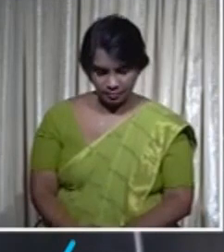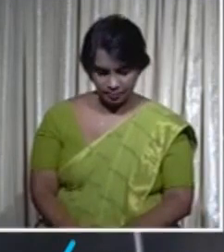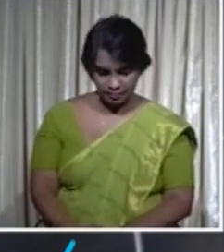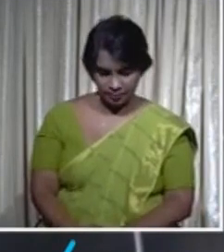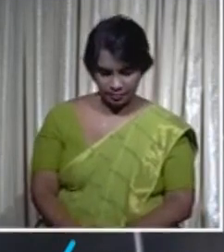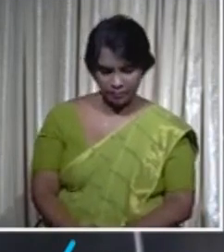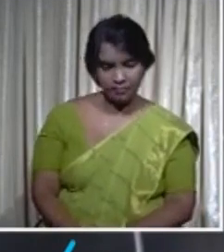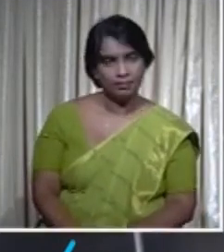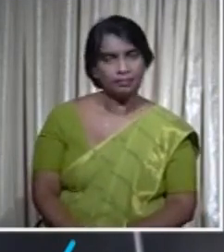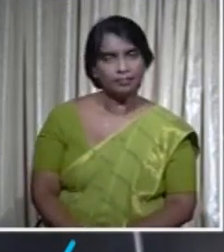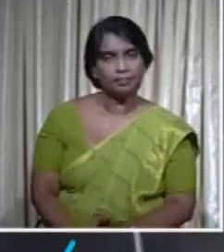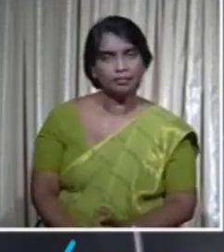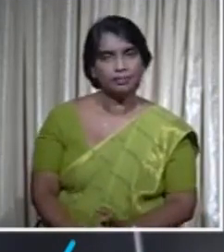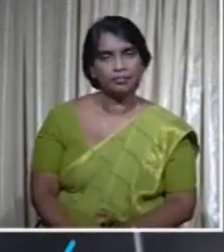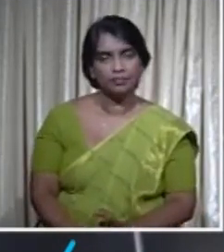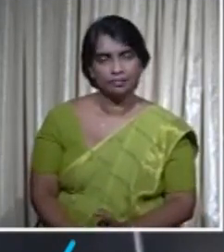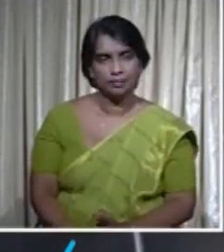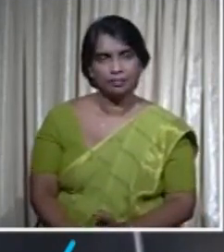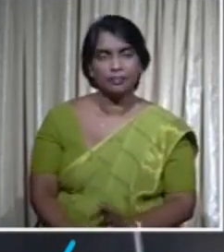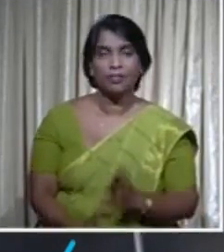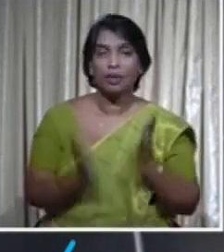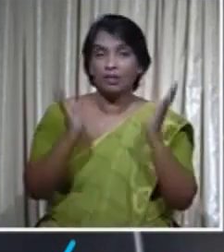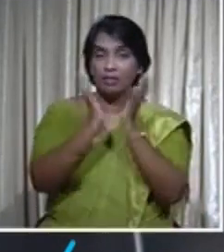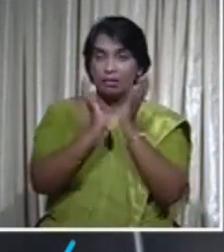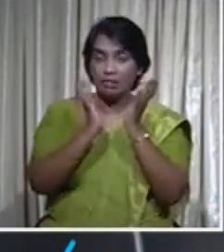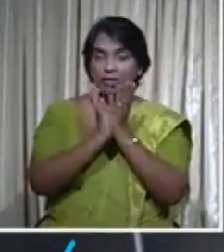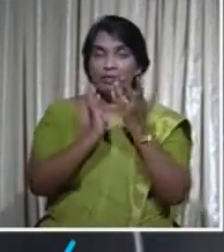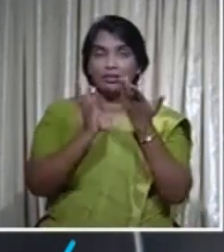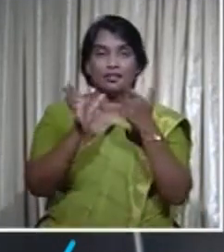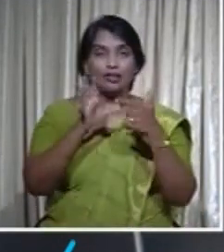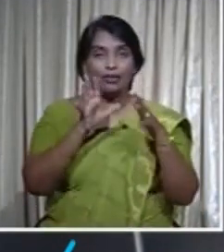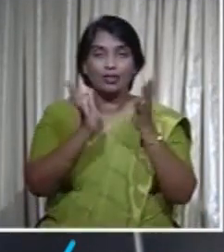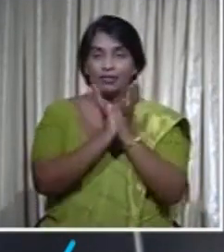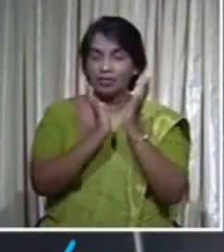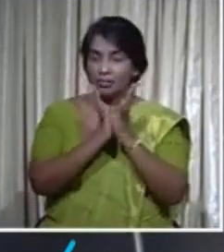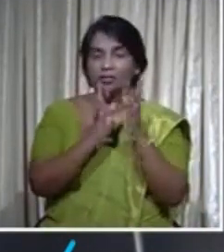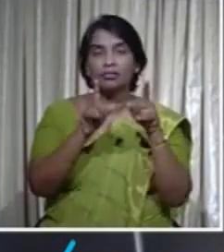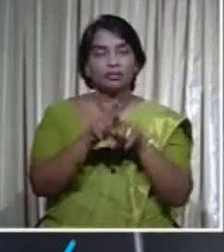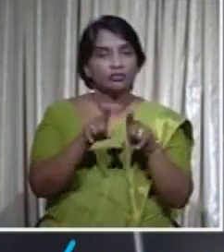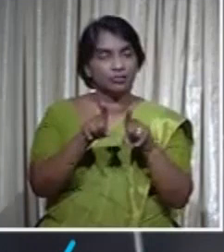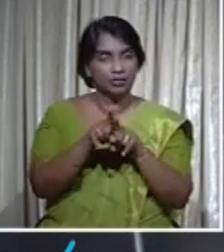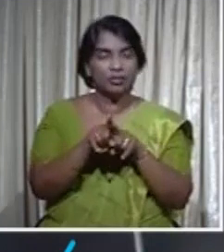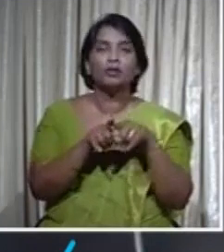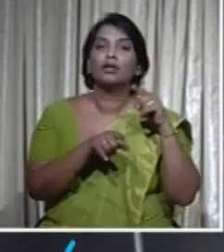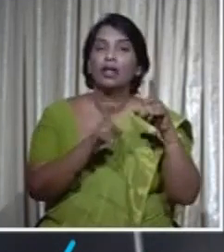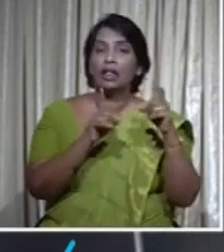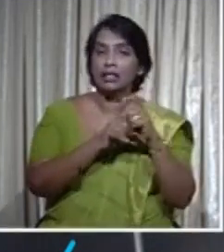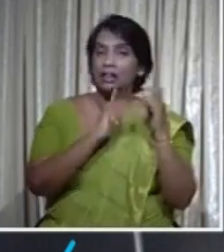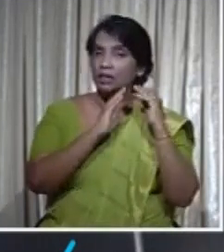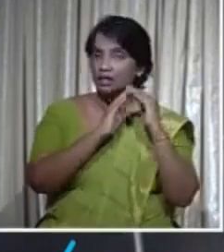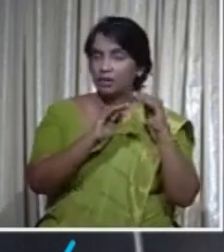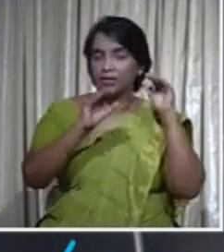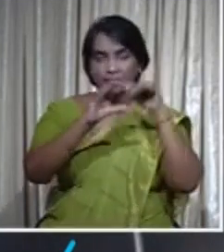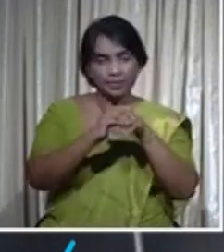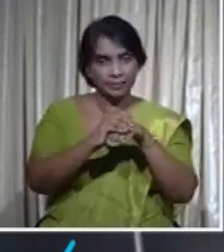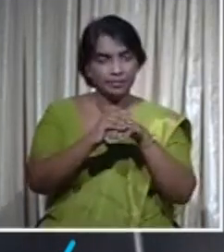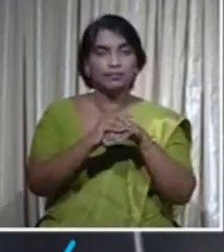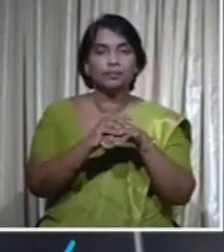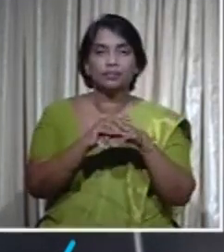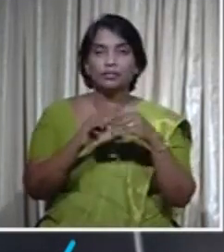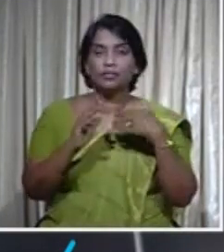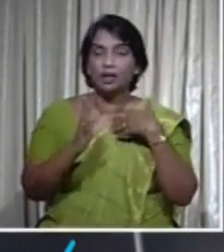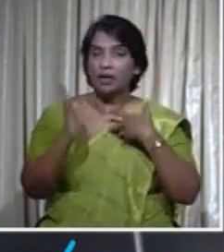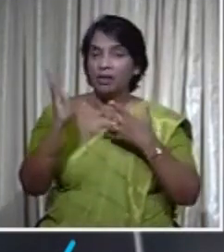காட்டிலாக வனையிலாக இப்படி ஒவ்வொரு திணைக்களங்களையும் வைத்துக்கொண்டு எங்களுடைய பூர்வீக